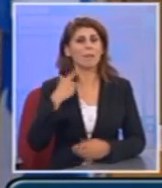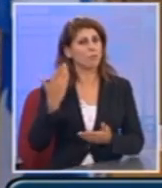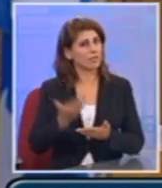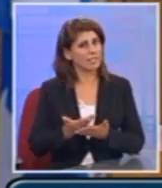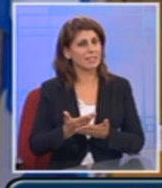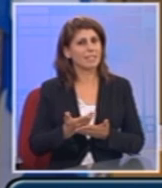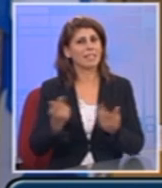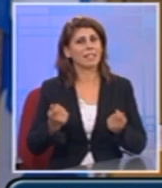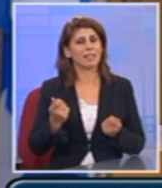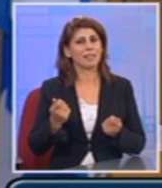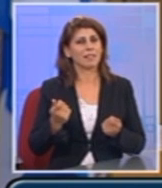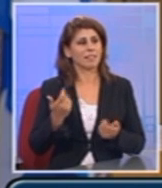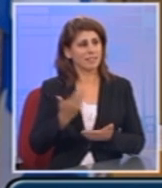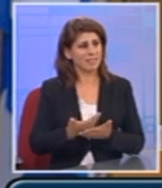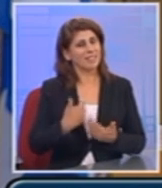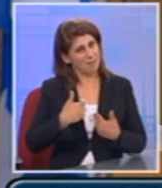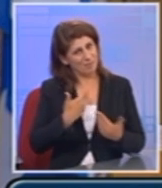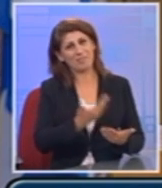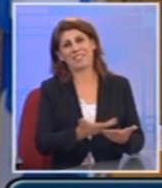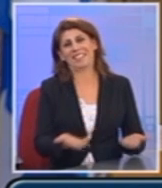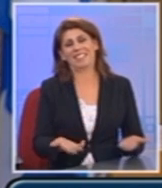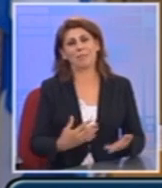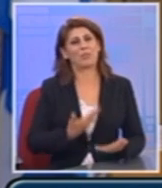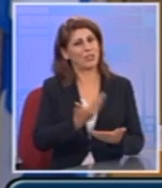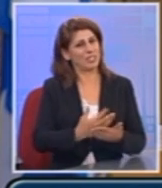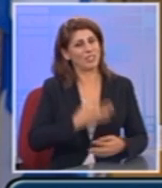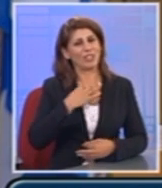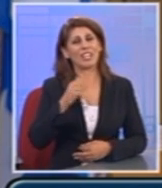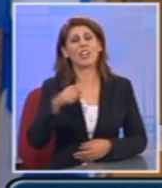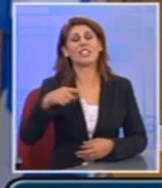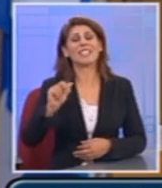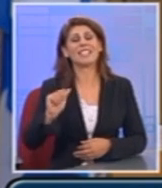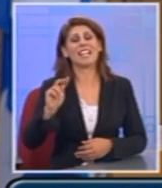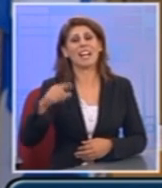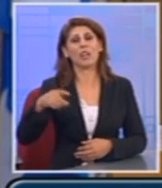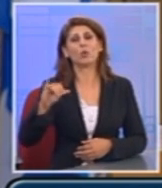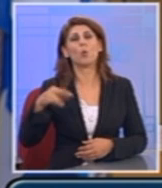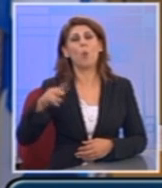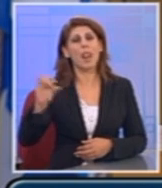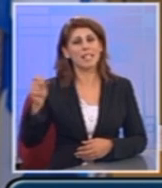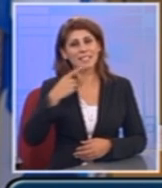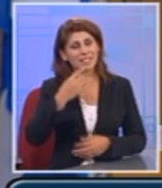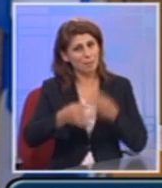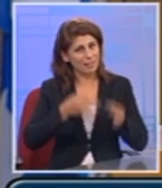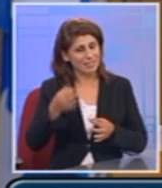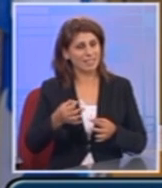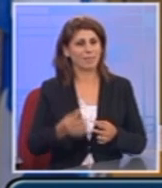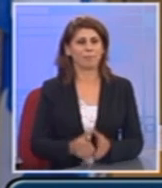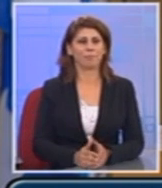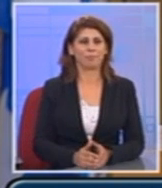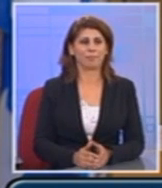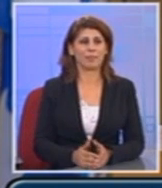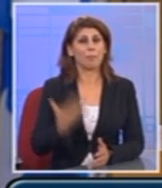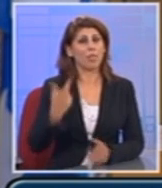μία ζήτησε και του ζητήσαμε του ζήτησε και ο κύριος στρατούλης να κάνει μία παρέμβαση που θα